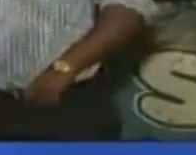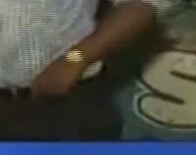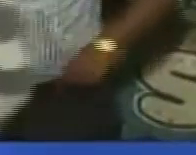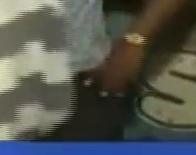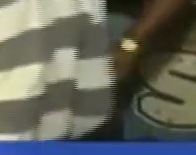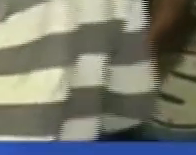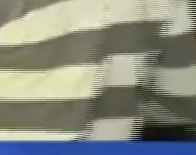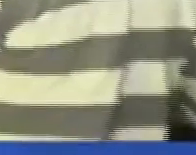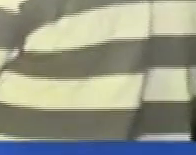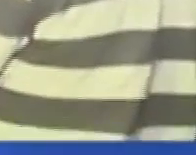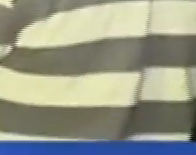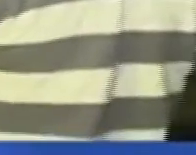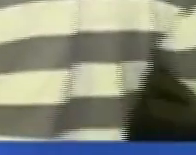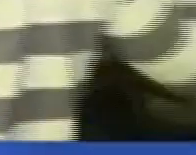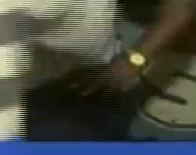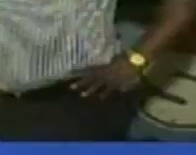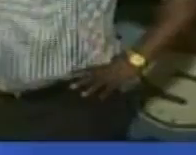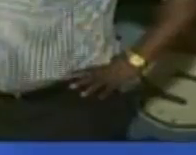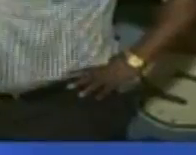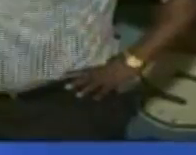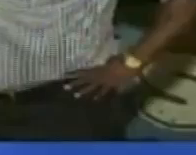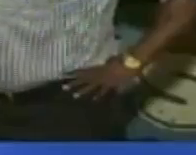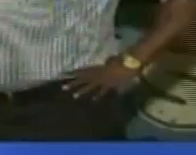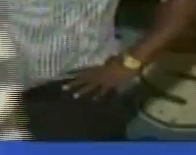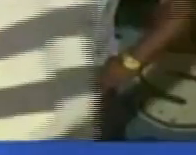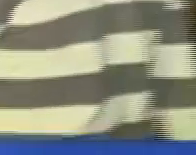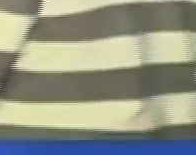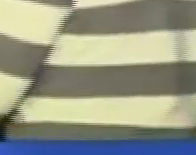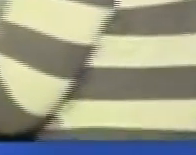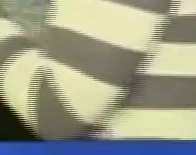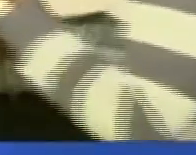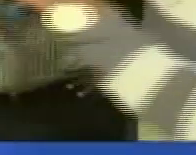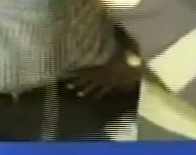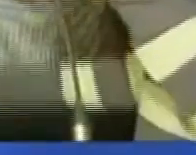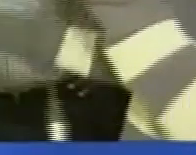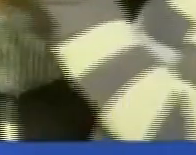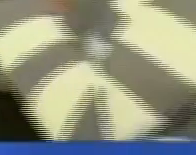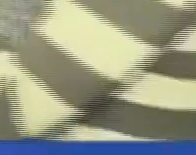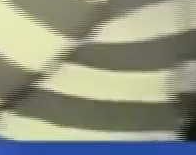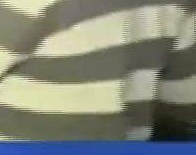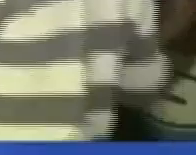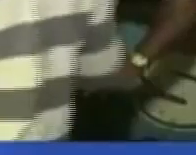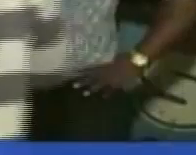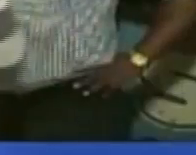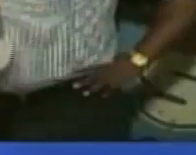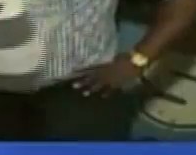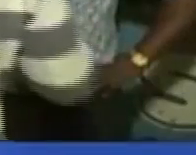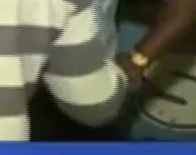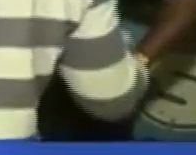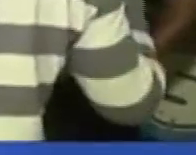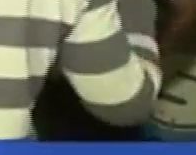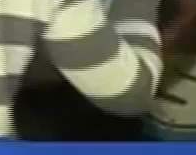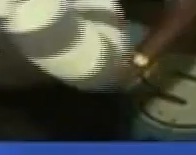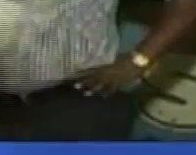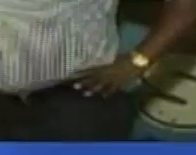kutekelezwa hii leo kwa kile ambacho kimetajwa na mahakama kuidharau mahakama na kukosa